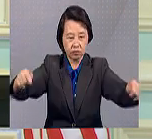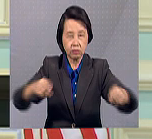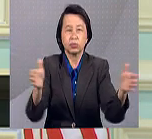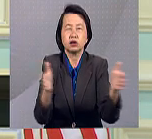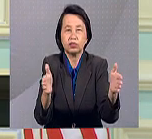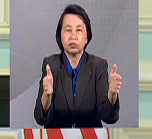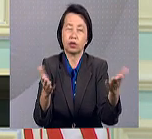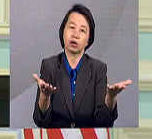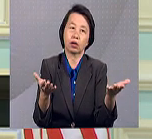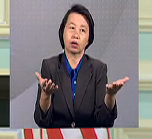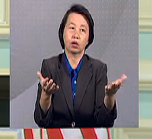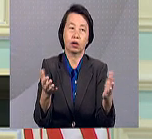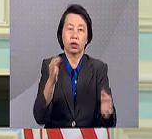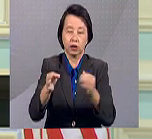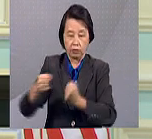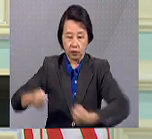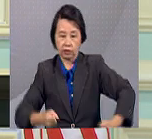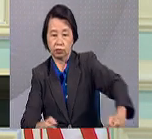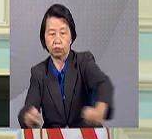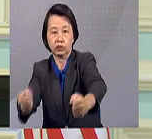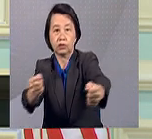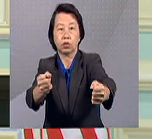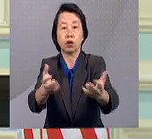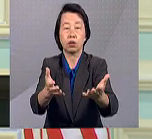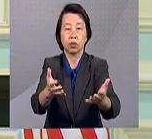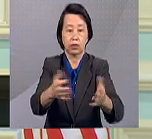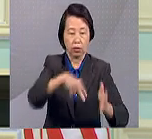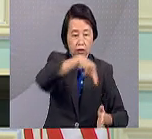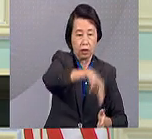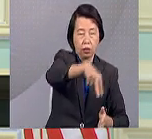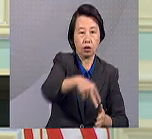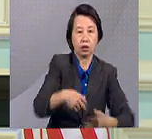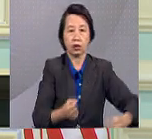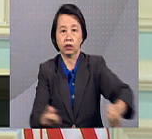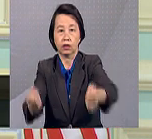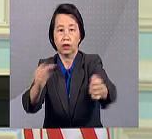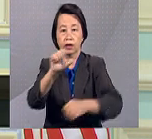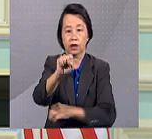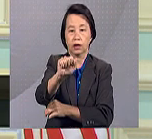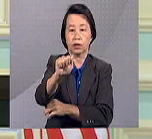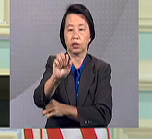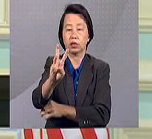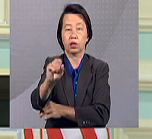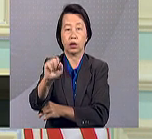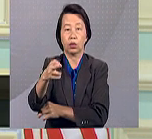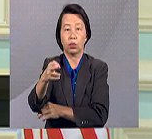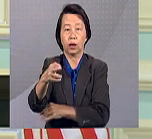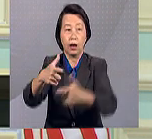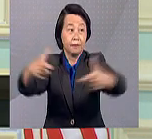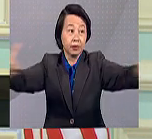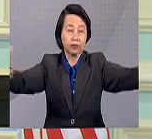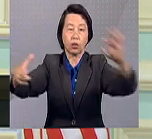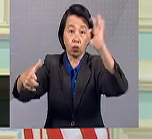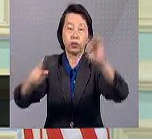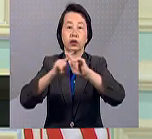Tepi sungai, nak memancing ikan di tepi sungai, mengancing di sawah, mungkin boleh. Tetapi kalau kolam ni